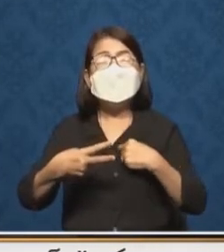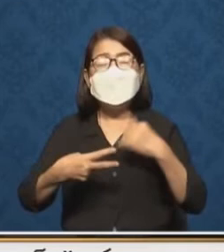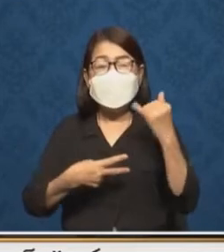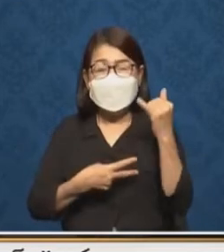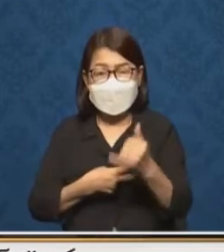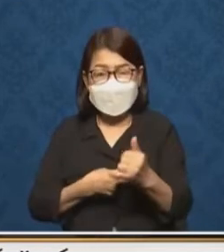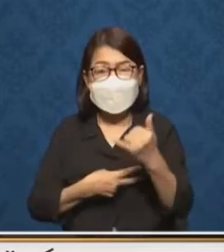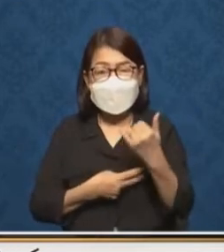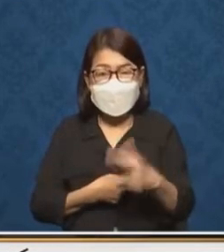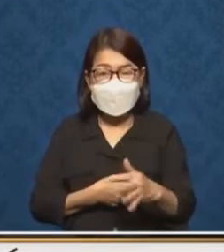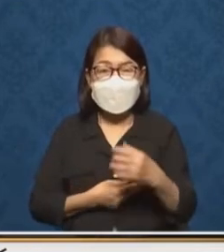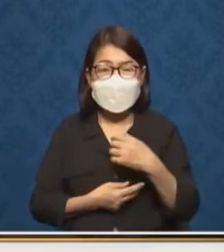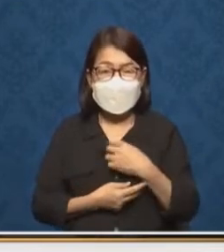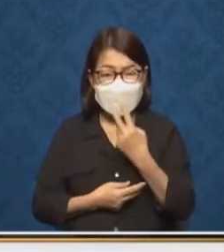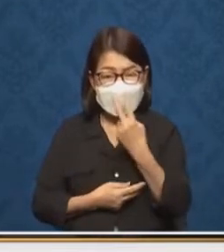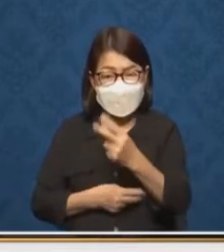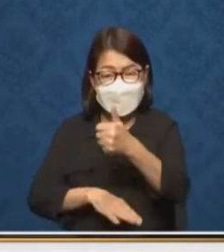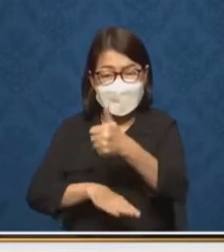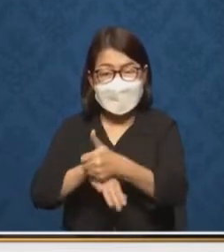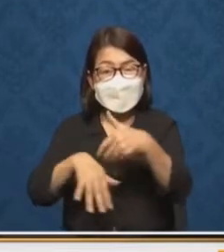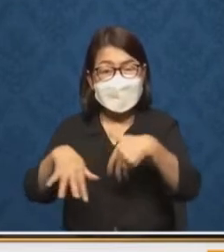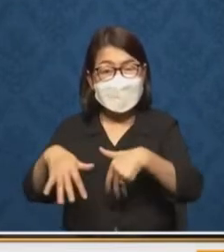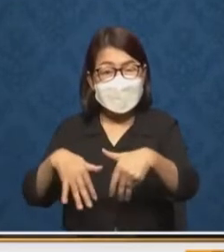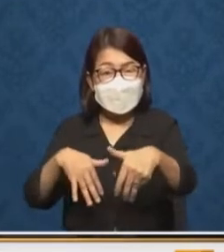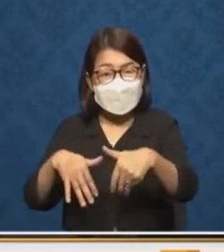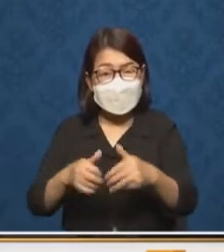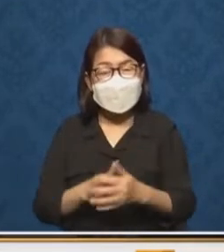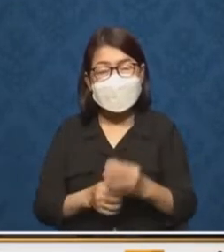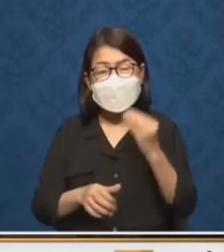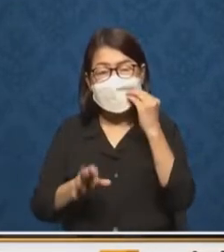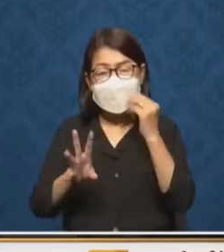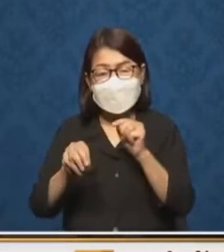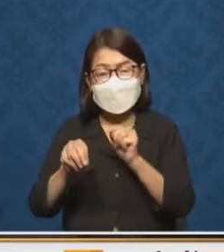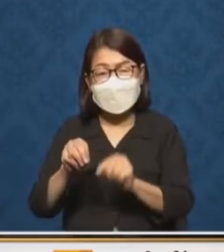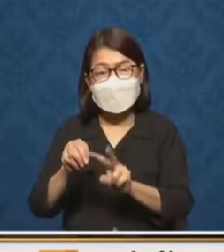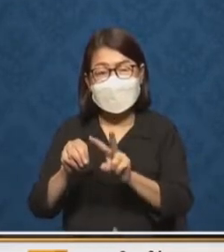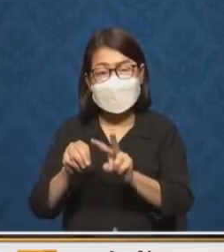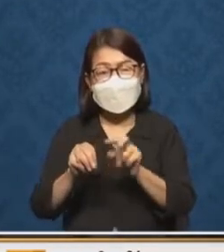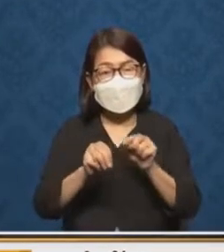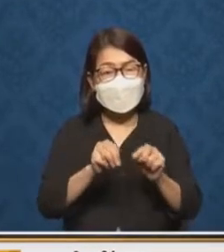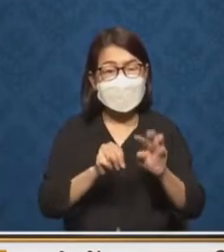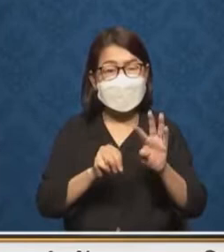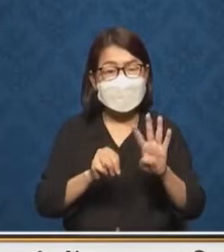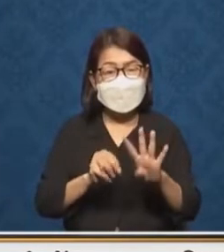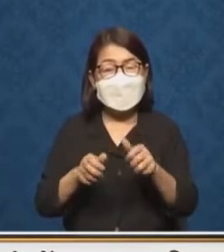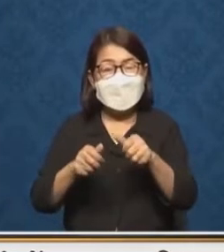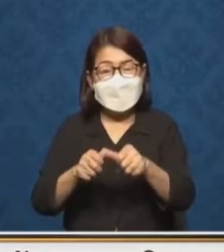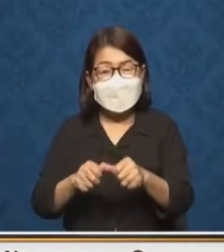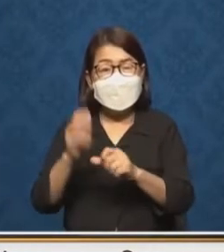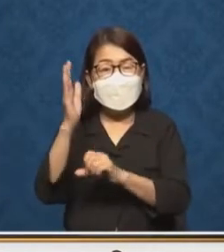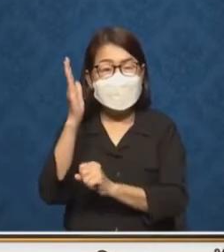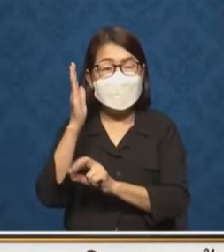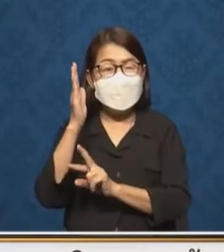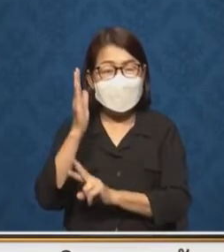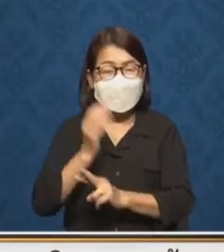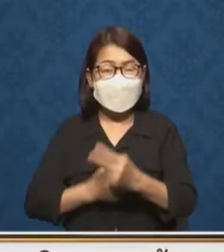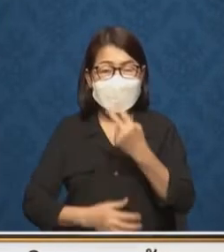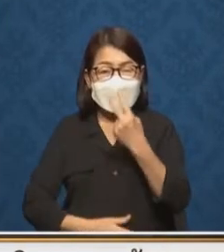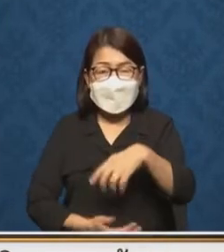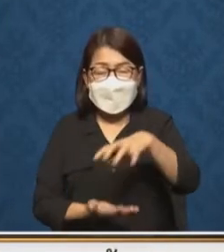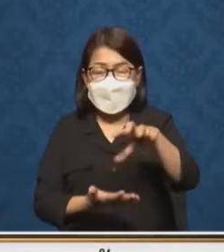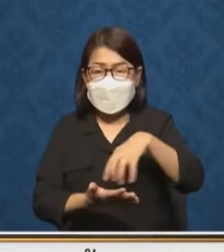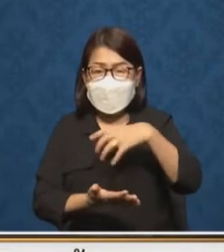ที่พบกับผู้นำชุมชนและชาวบ้านหมู่ที่2หมู่ที่4ตำบลเสวียดอำเภอท่าฉางจังหวัดสุราษฎร์ครับพบปัญห